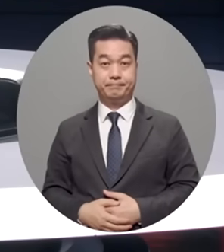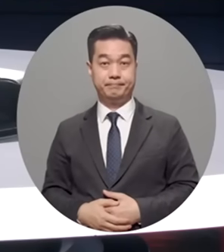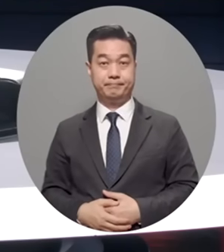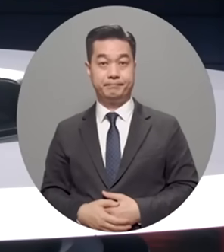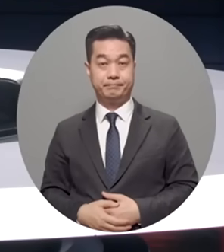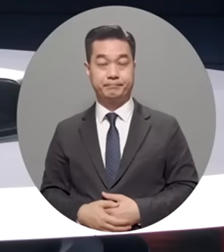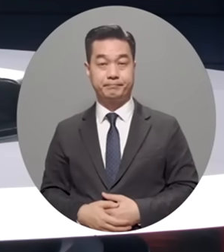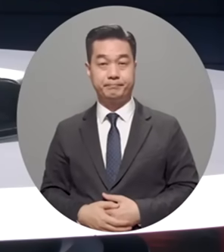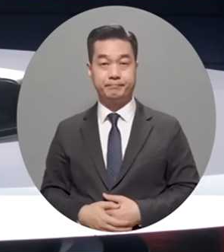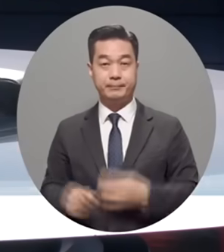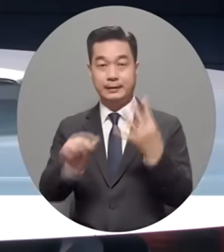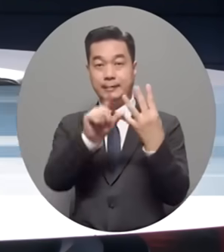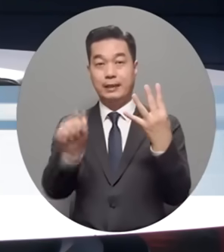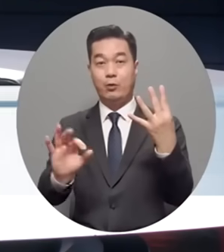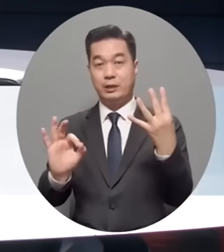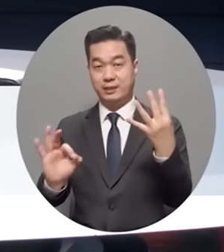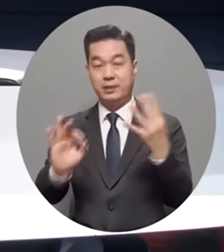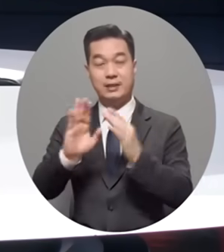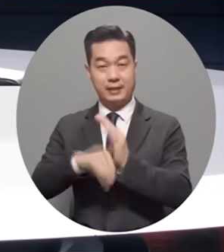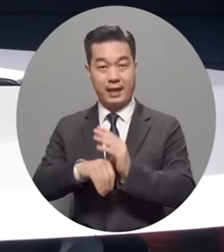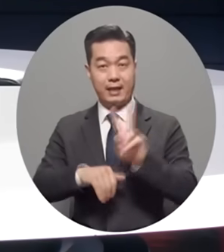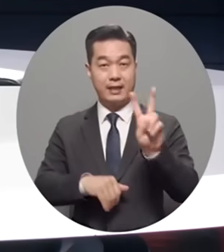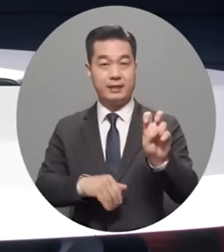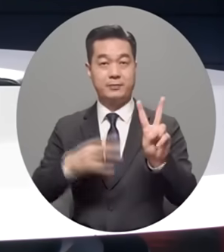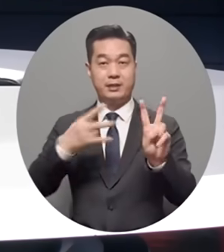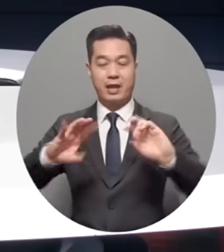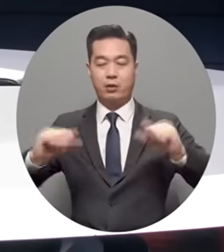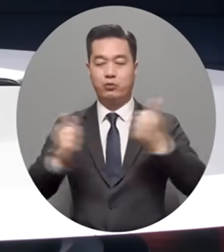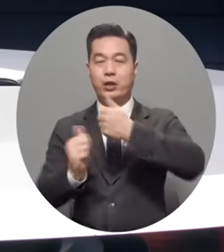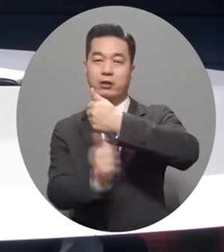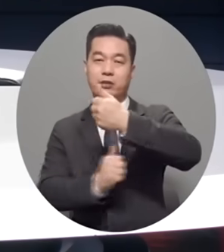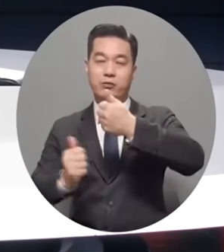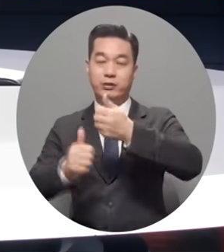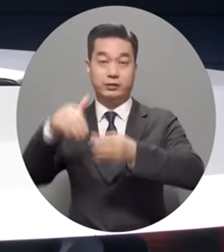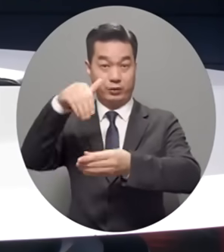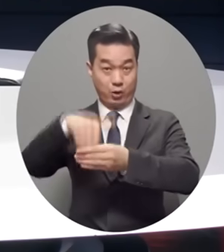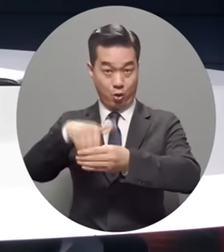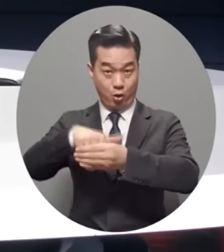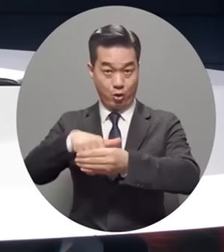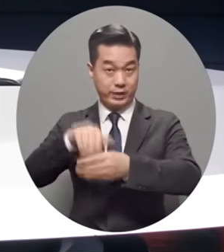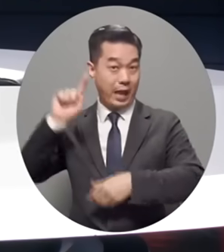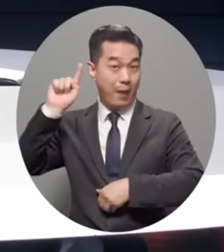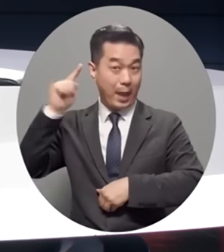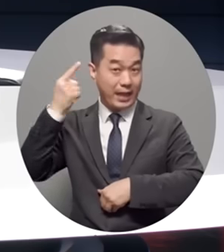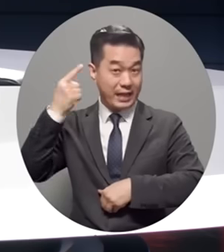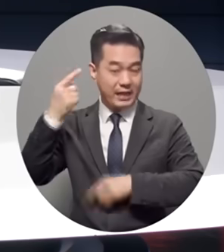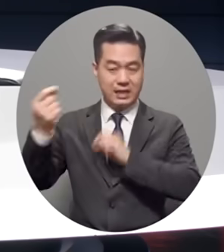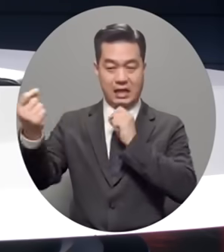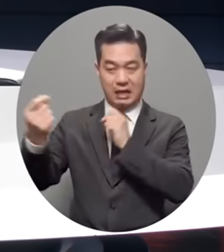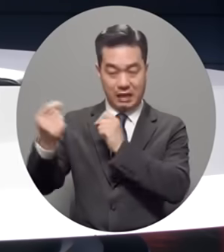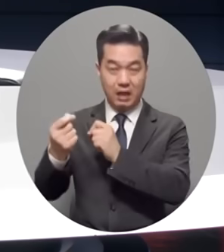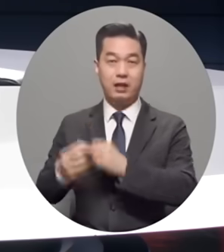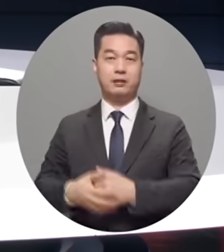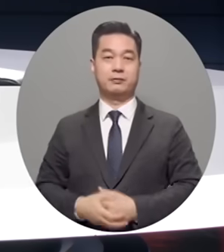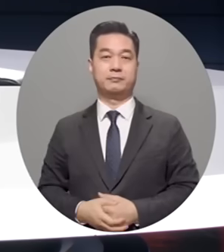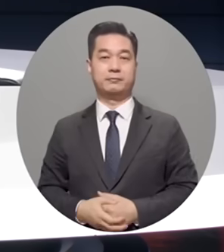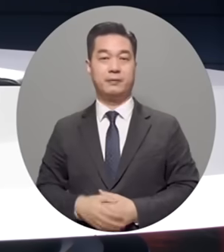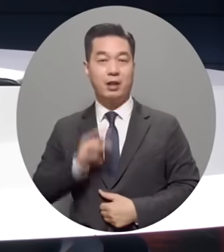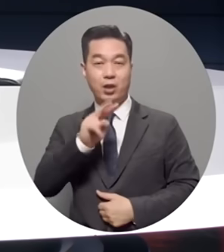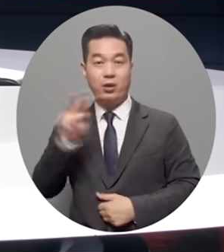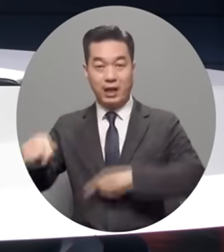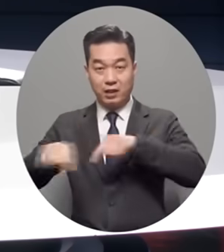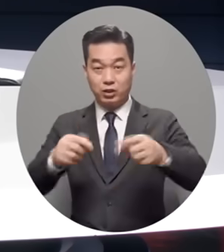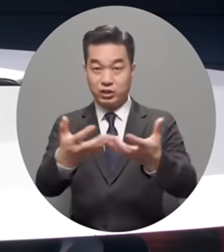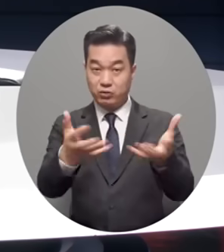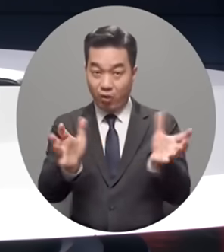오는 4월 10일에 치러지는 22대 국회의원 선거, 이제 딱 100일 앞으로 다가왔습니다. 여야 정치권의